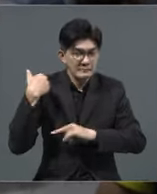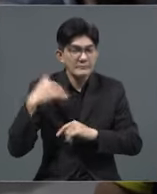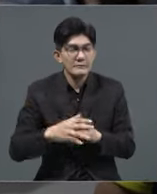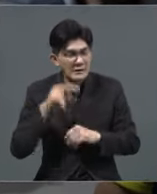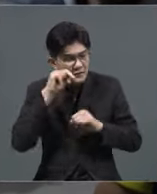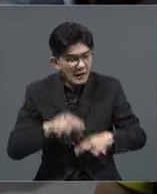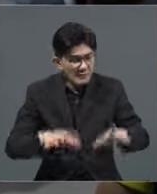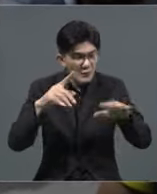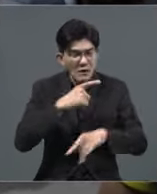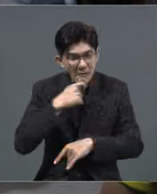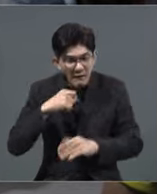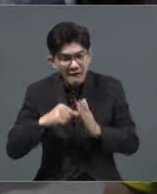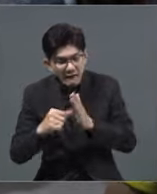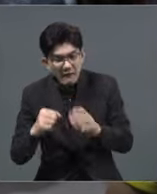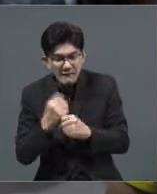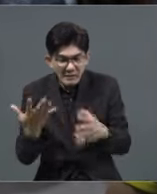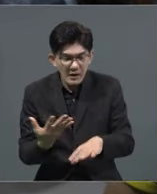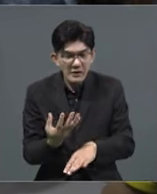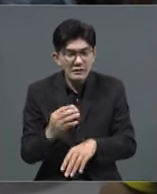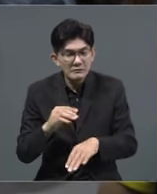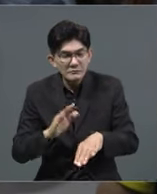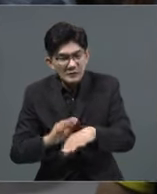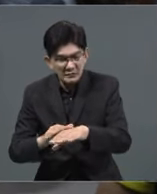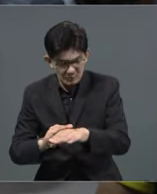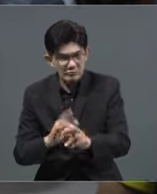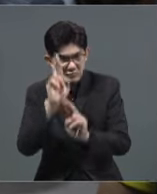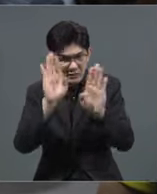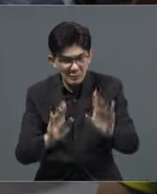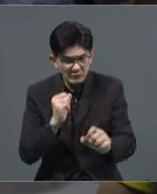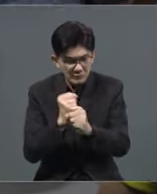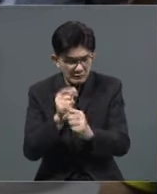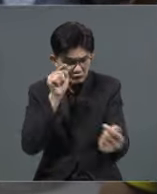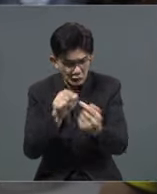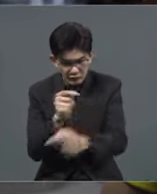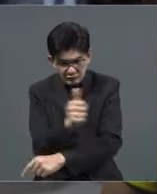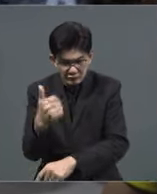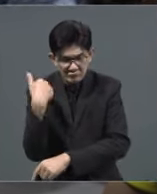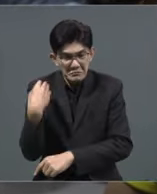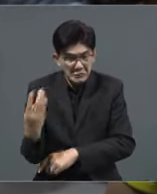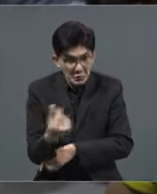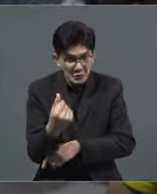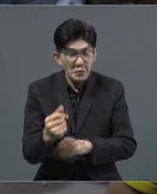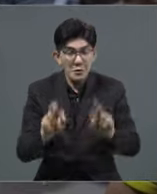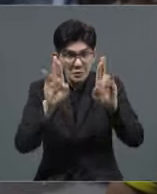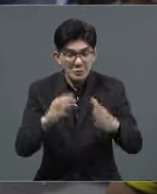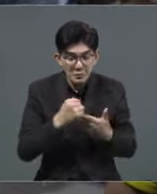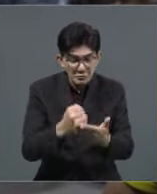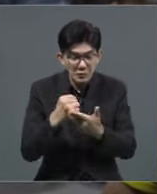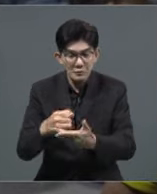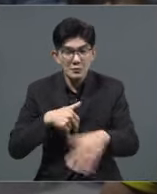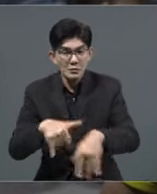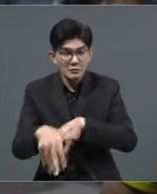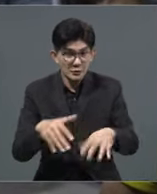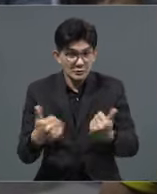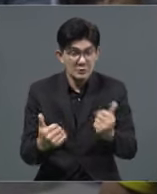แล้งแล้วก็เรื่องระบบเตือนภัยที่ต้องมีประสิทธิภาพมากขึ้นแม่นยำรวดเร็วแล้วก็ระบบการช่วยเหลือประชาชนนะคะที่อา